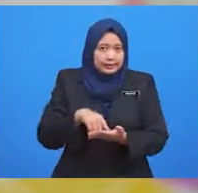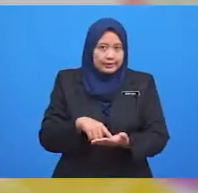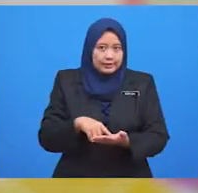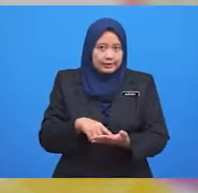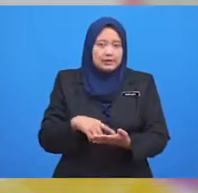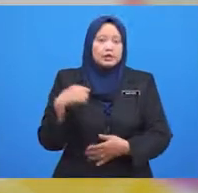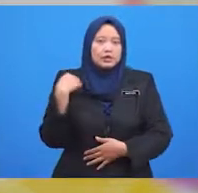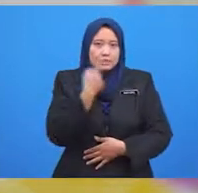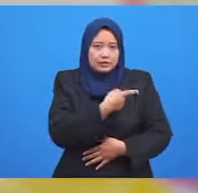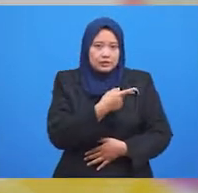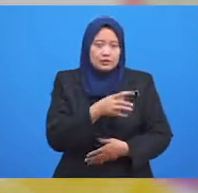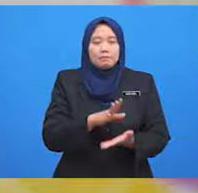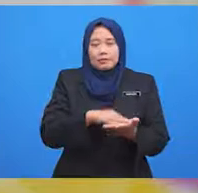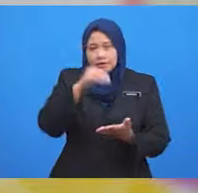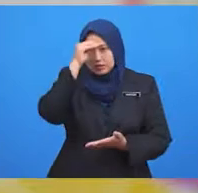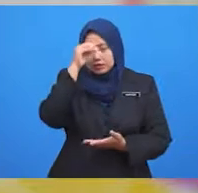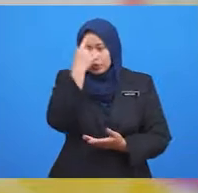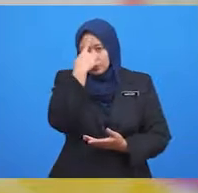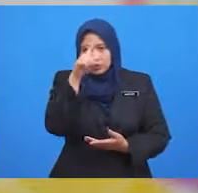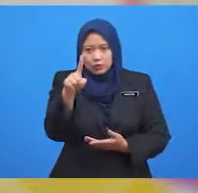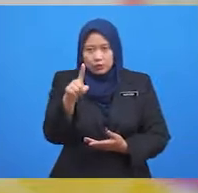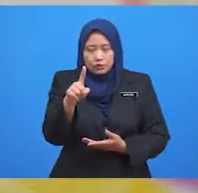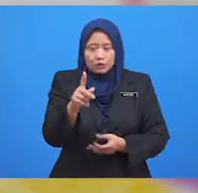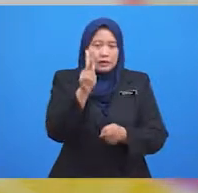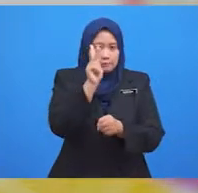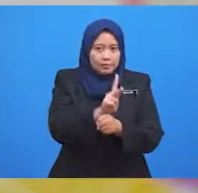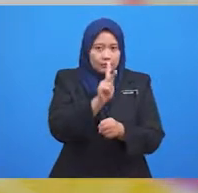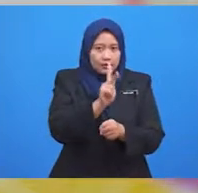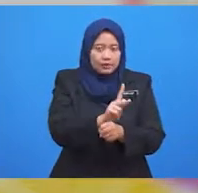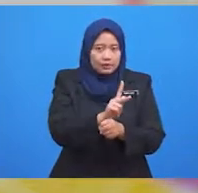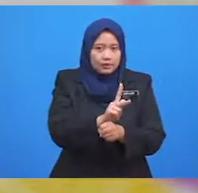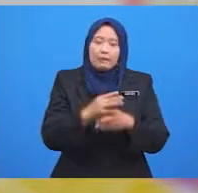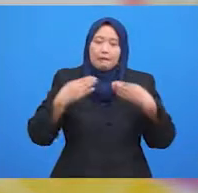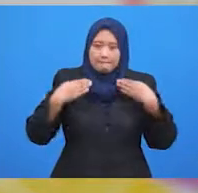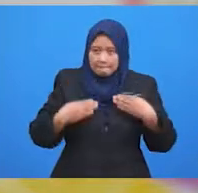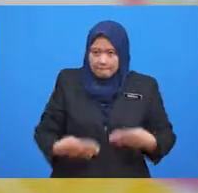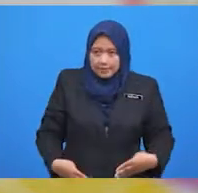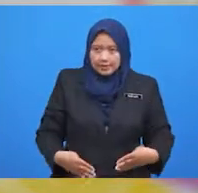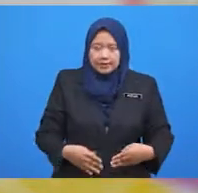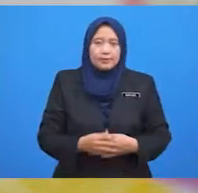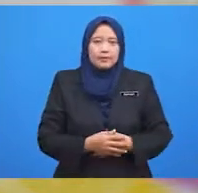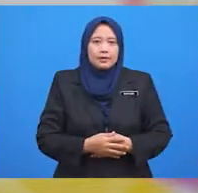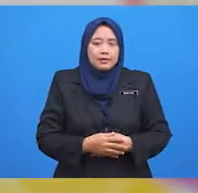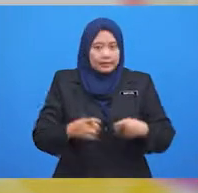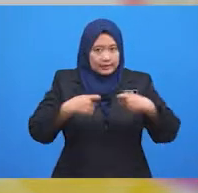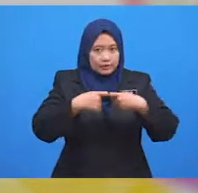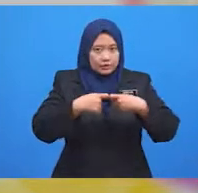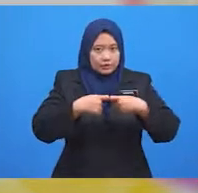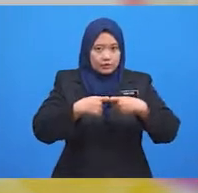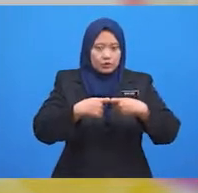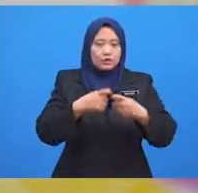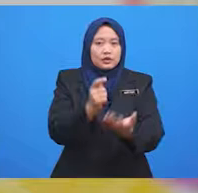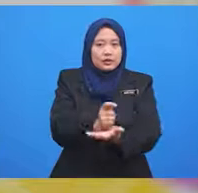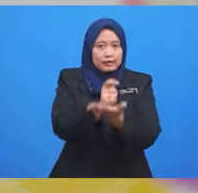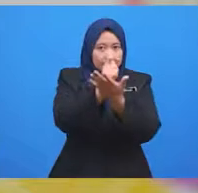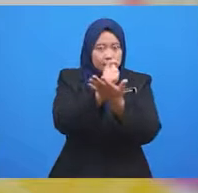Body Electrotherapy Service. Apa kompetensi unit untuk Body Electrotherapy Service dalam